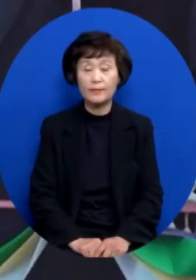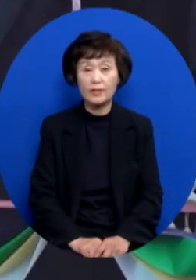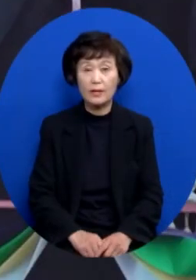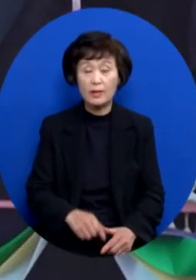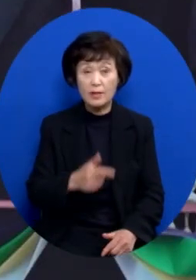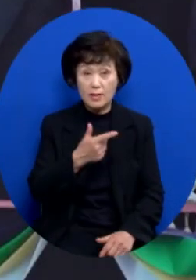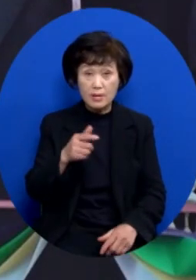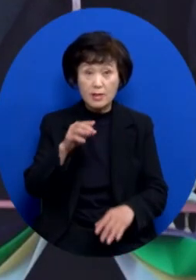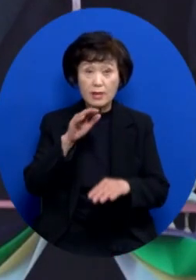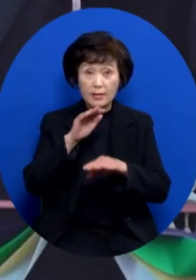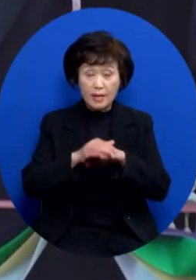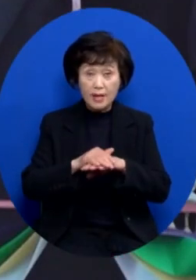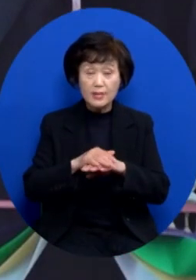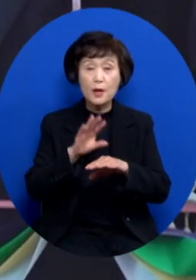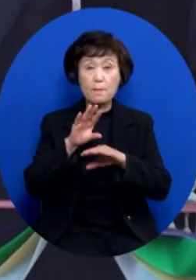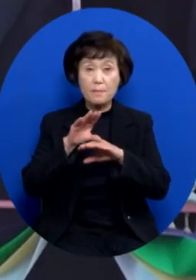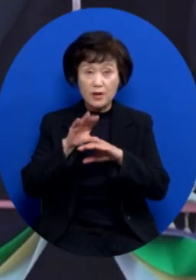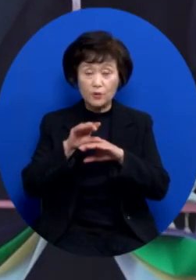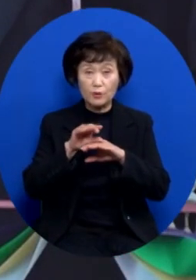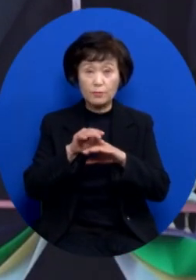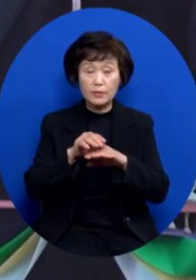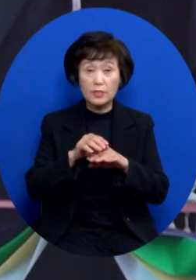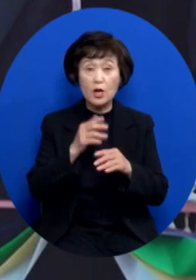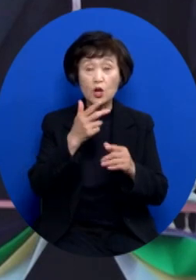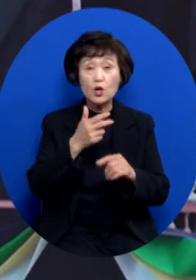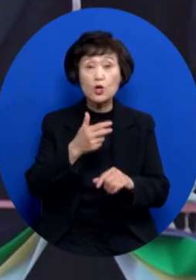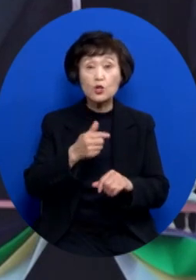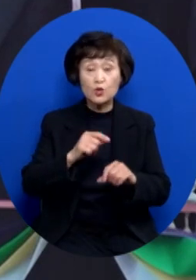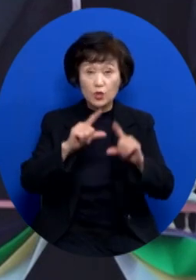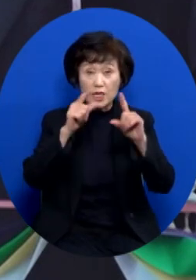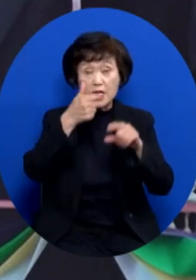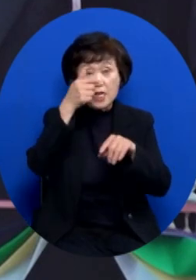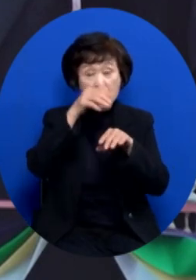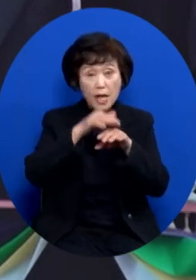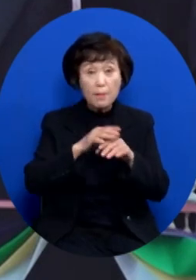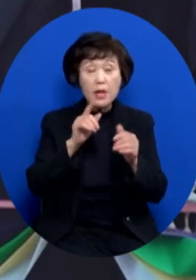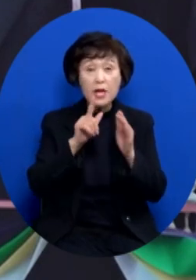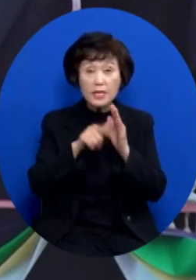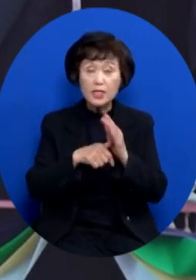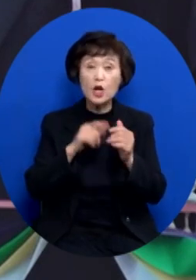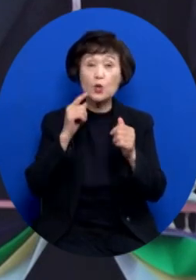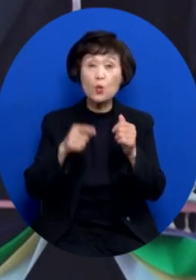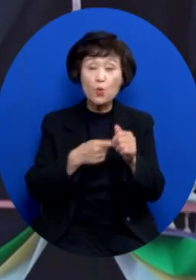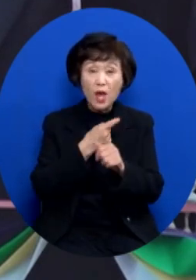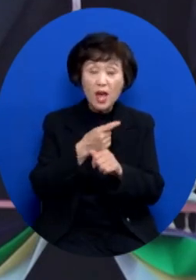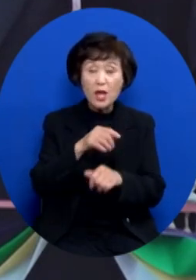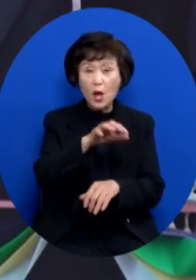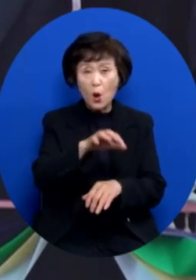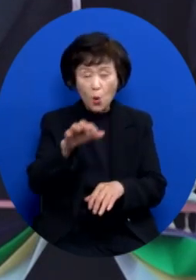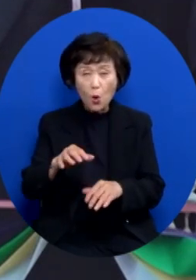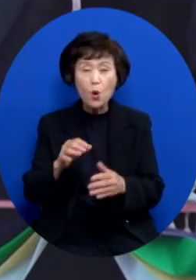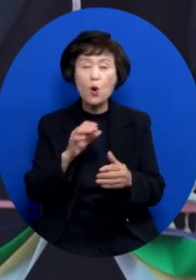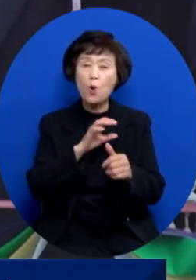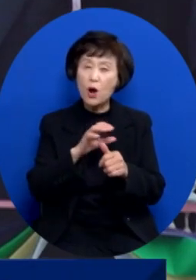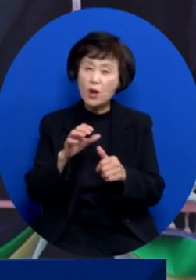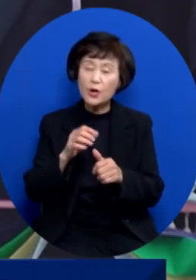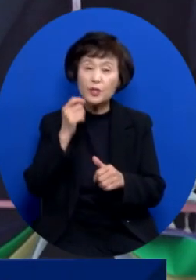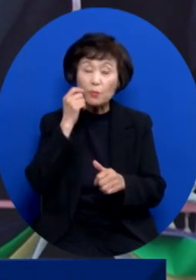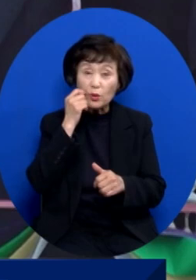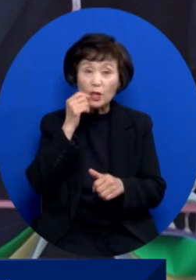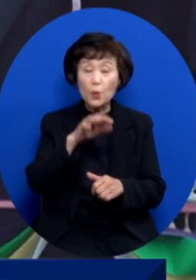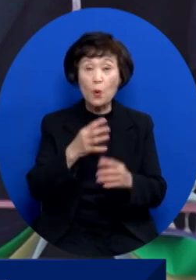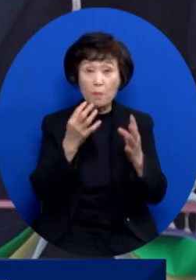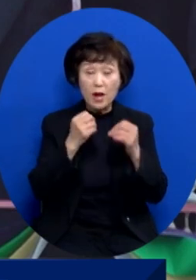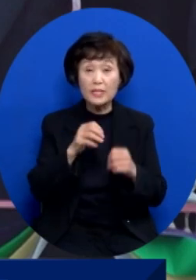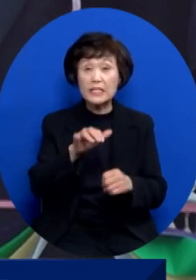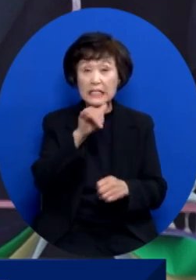대전 스튜디오입니다. 주 예배 시간 외에는 교회 공간을 제대로 활용하지 못하는 경우가 많죠. 한 교회가